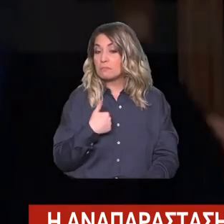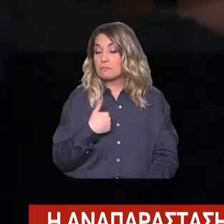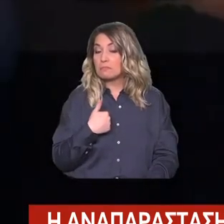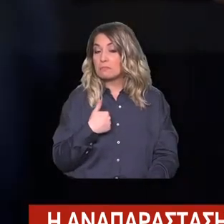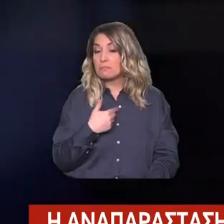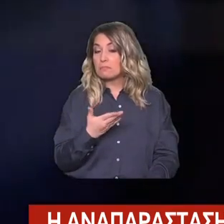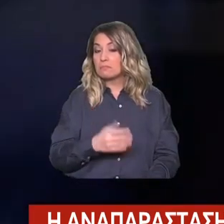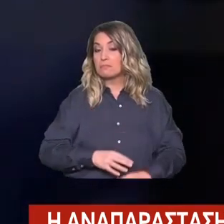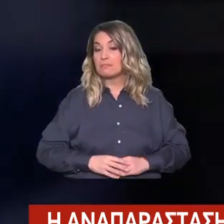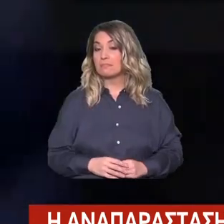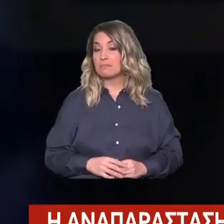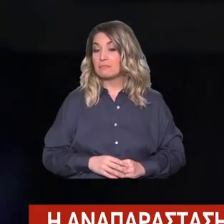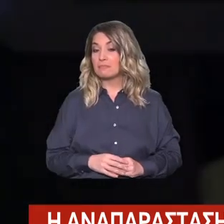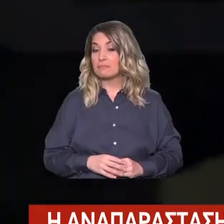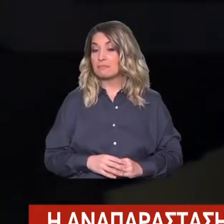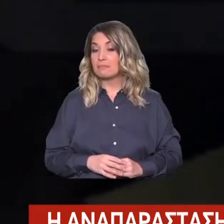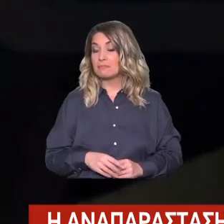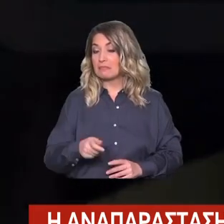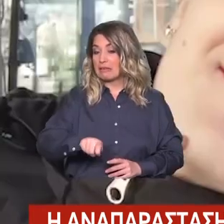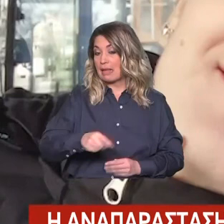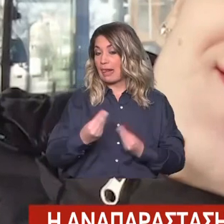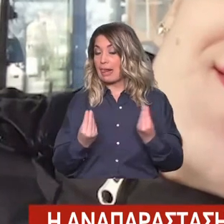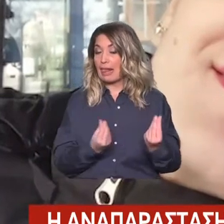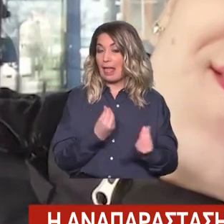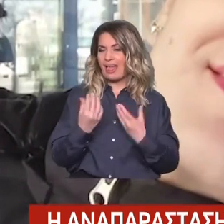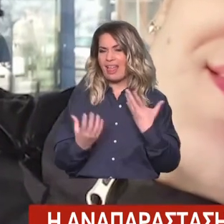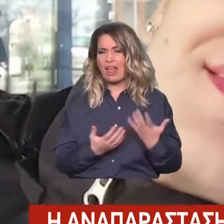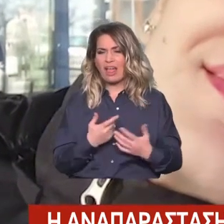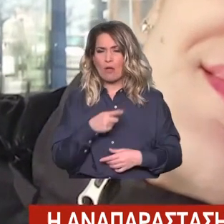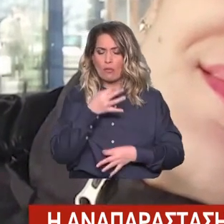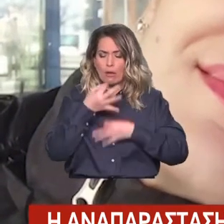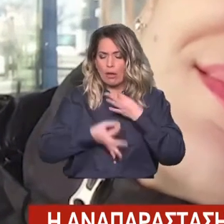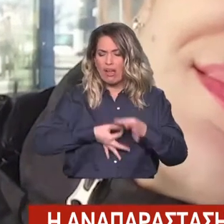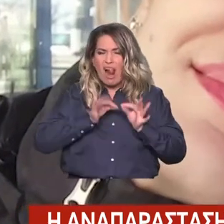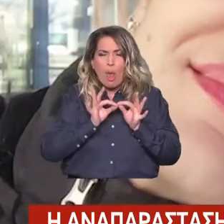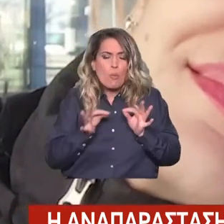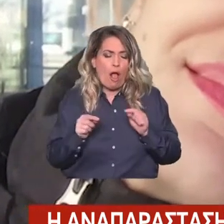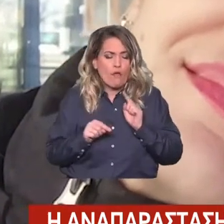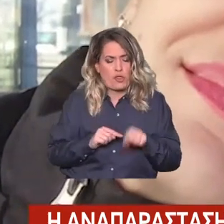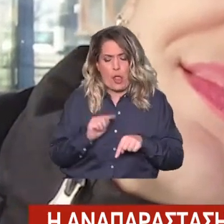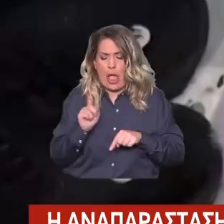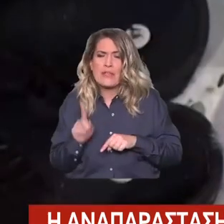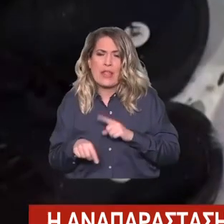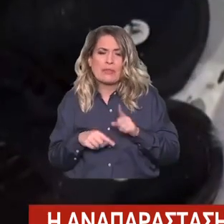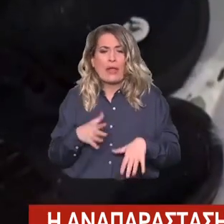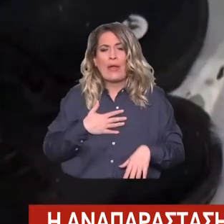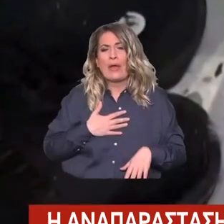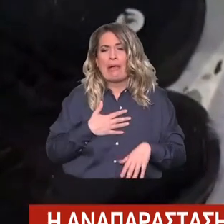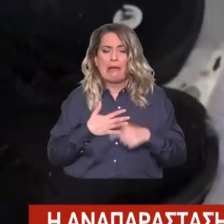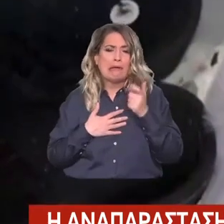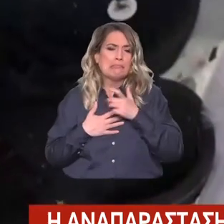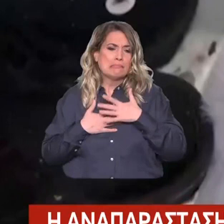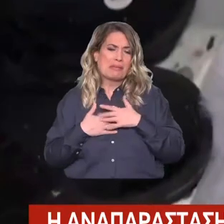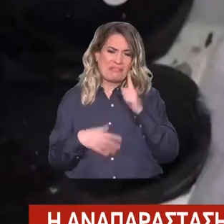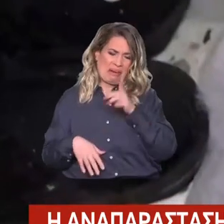κλειδί, κοινάω και μπαίνω κατευθείαν. Από τις περιγραφές του δεν έλειψε και η επίκληση στο συναίσθημα. Οι παντόφλες